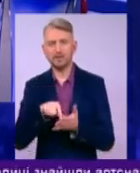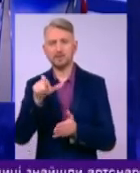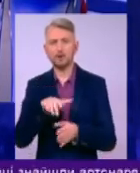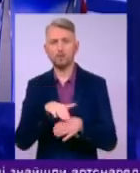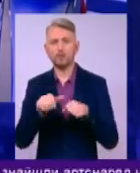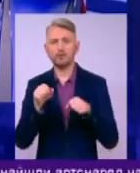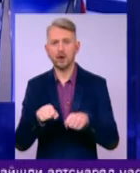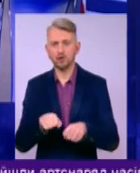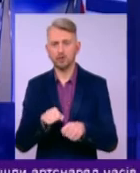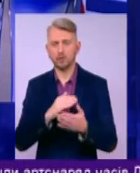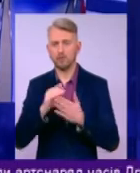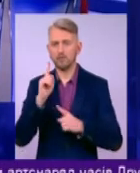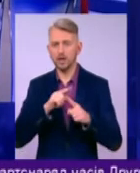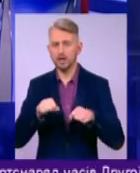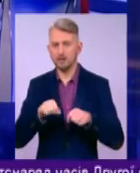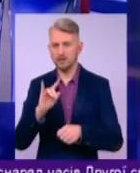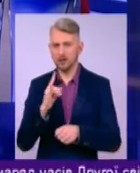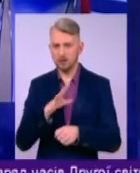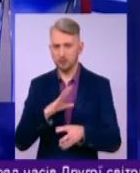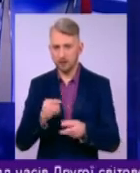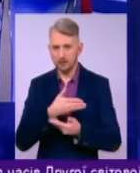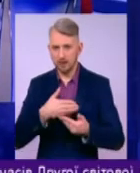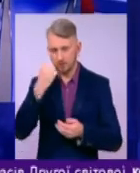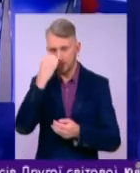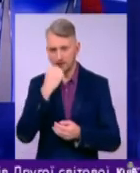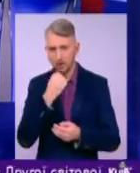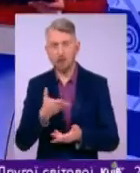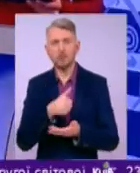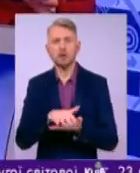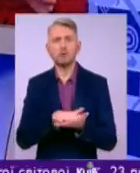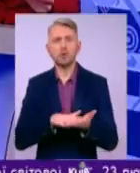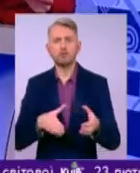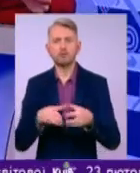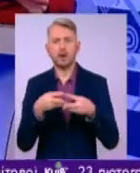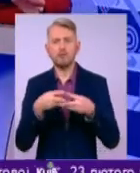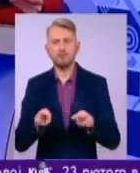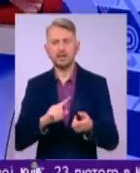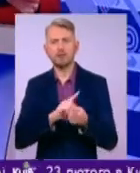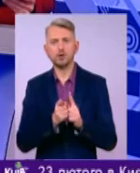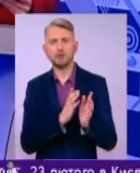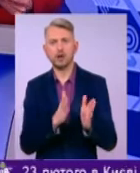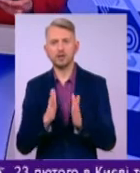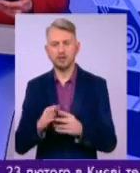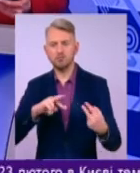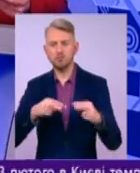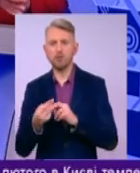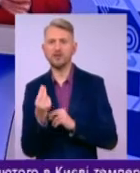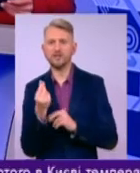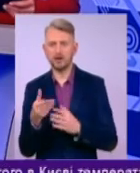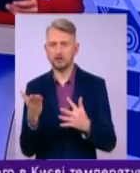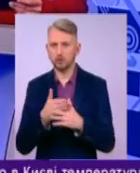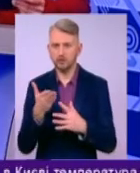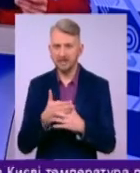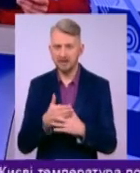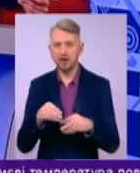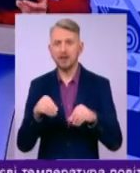Ради з прав дитини, сьогодні була з нами. Дякую вам, що завітали. Ми продовжуємо. Кабмін змінює механізм монетизації субсидій, земельні